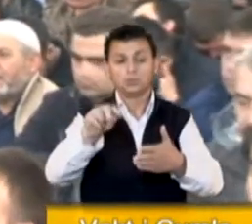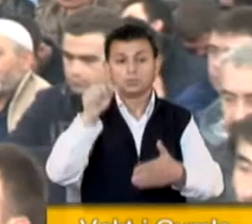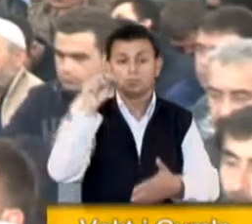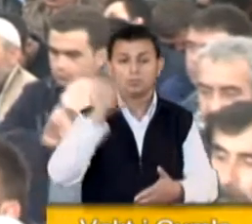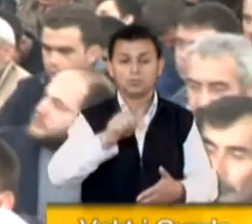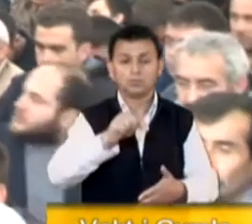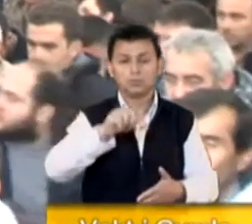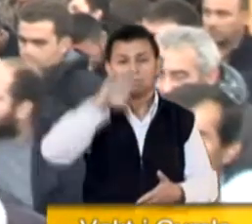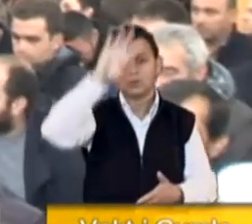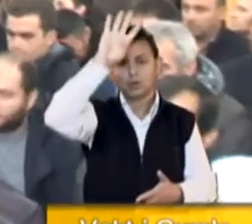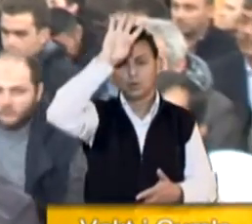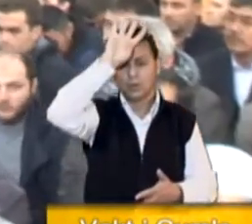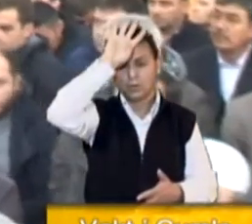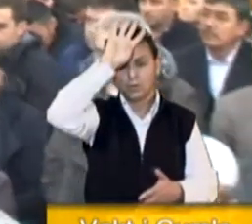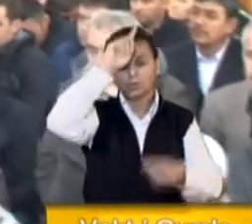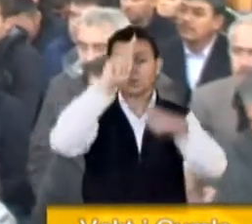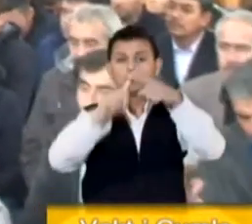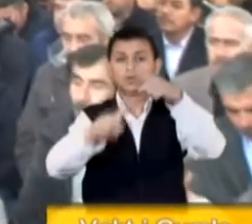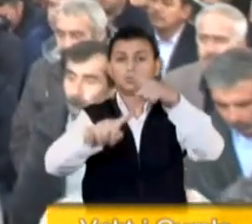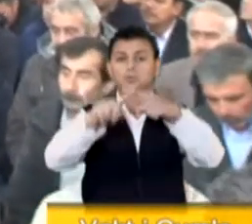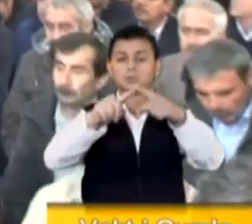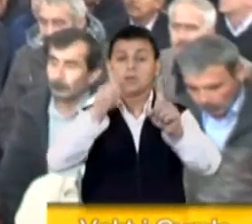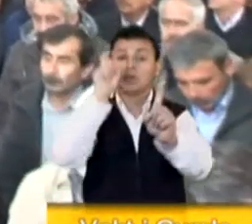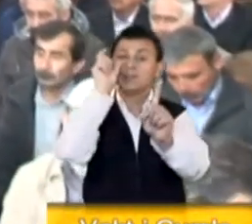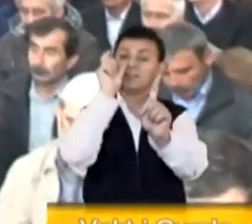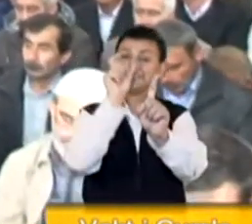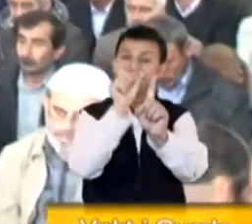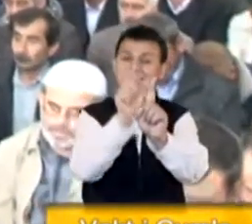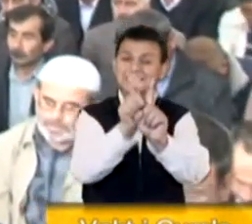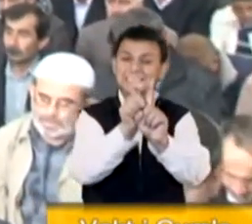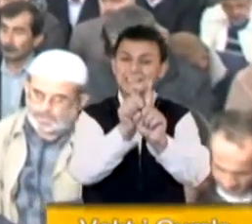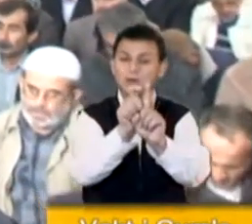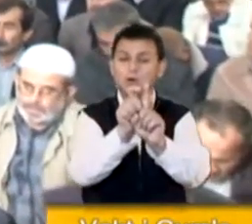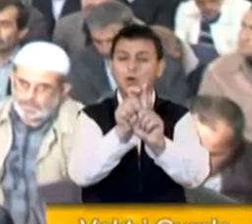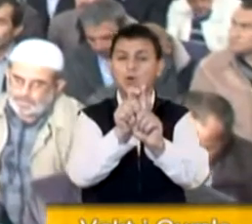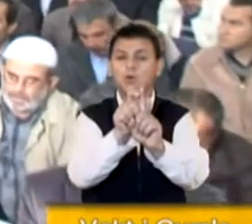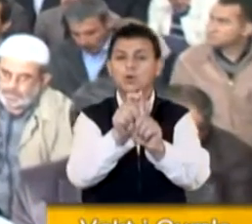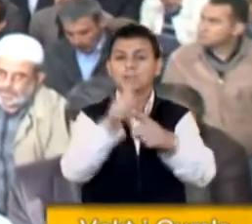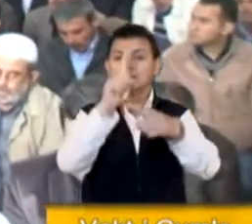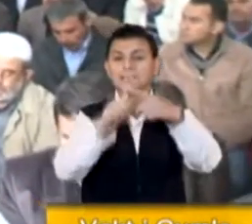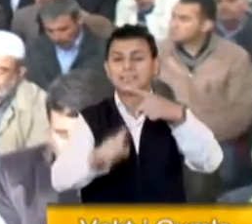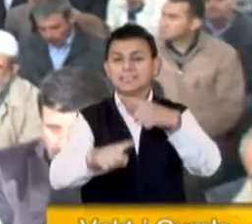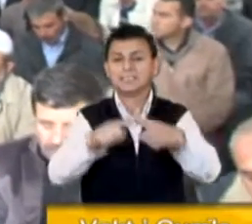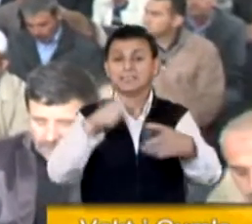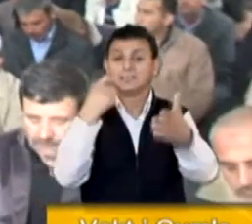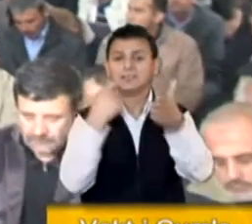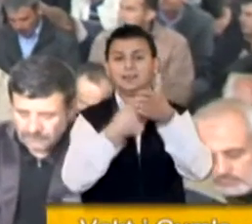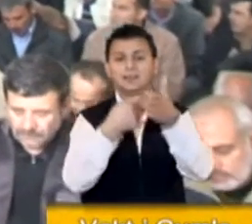Osmanlı'nın sigorta şirketinin adıdır muhteremler. Bu Osmanlı'nın sigortasıdır.